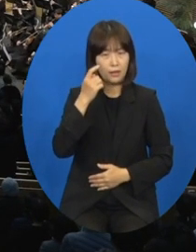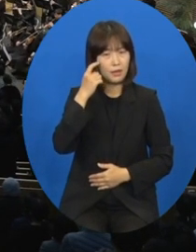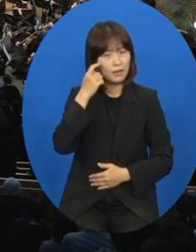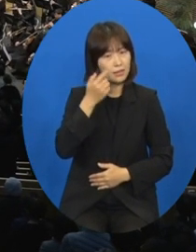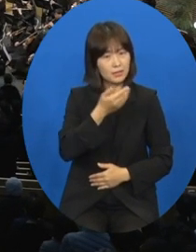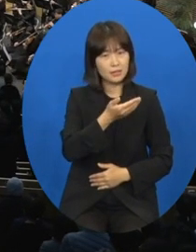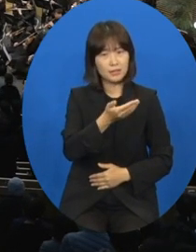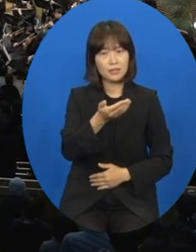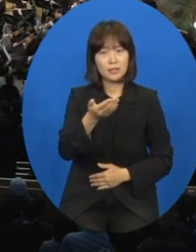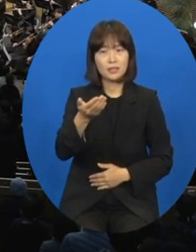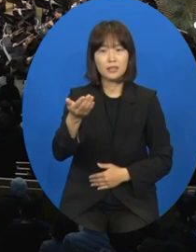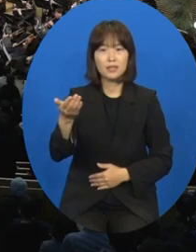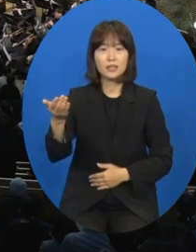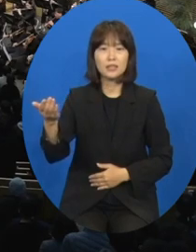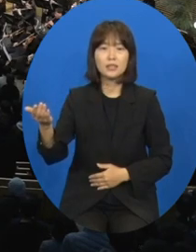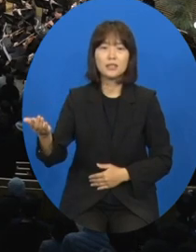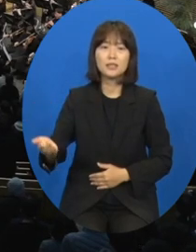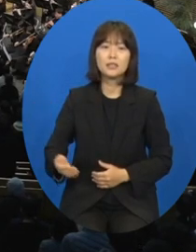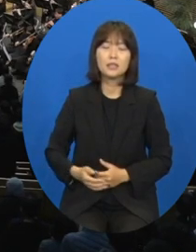품으리